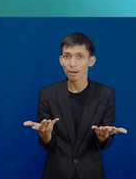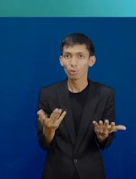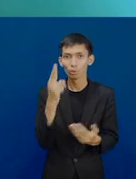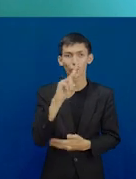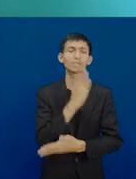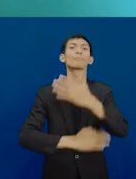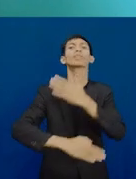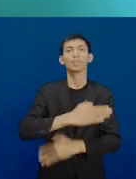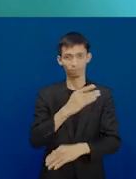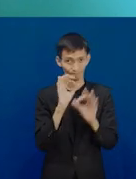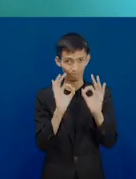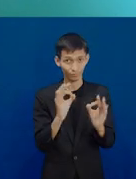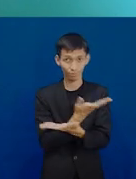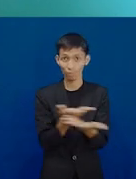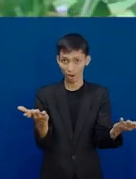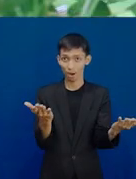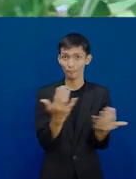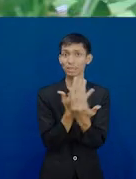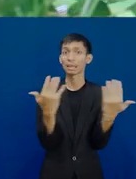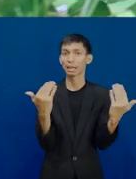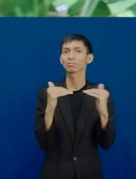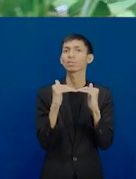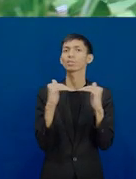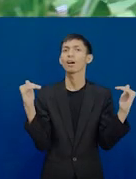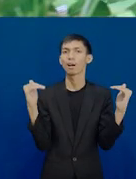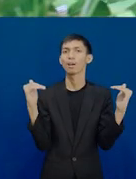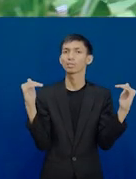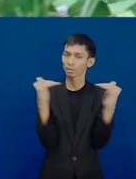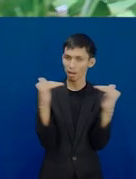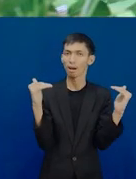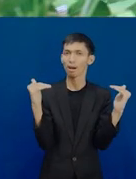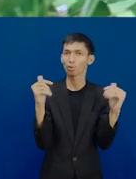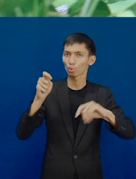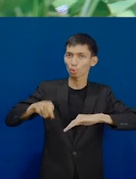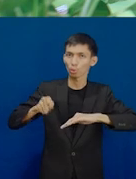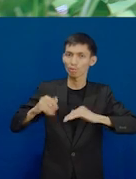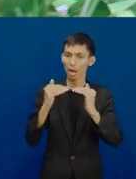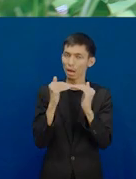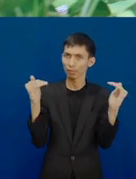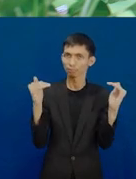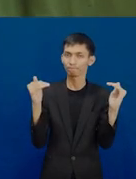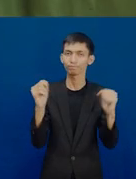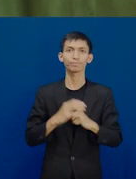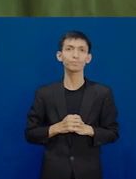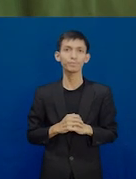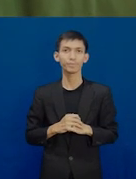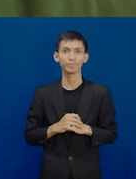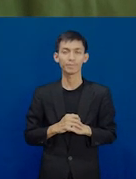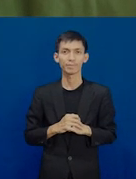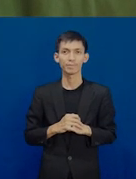memenuhi kebutuhan mereka. Karena tentu semua warga negara sama di mata hukum, sama derajatnya.